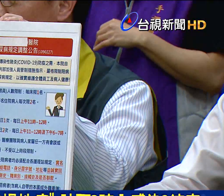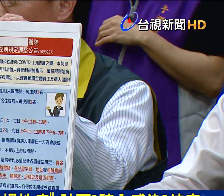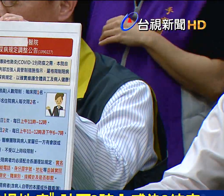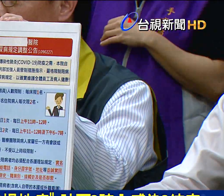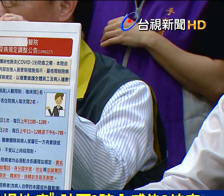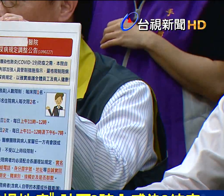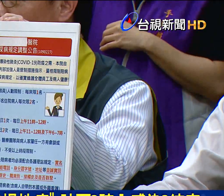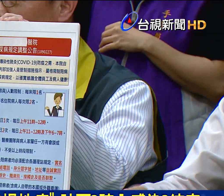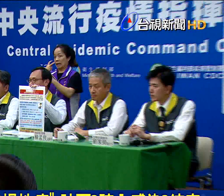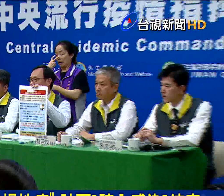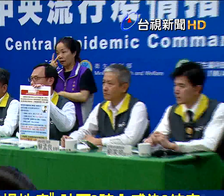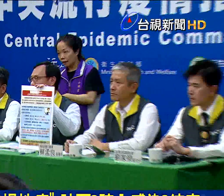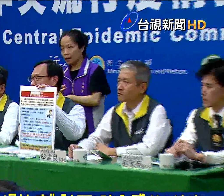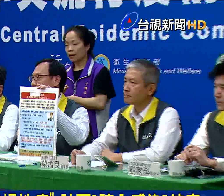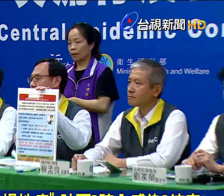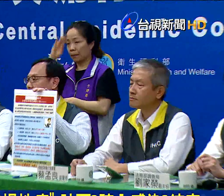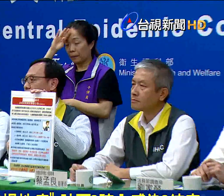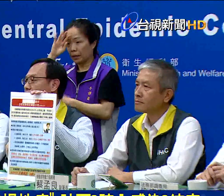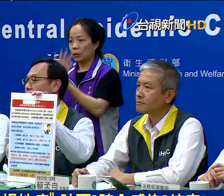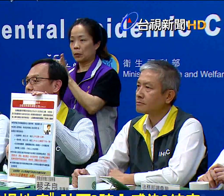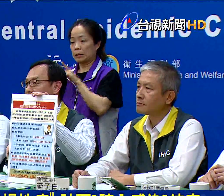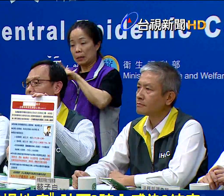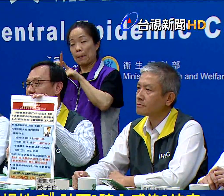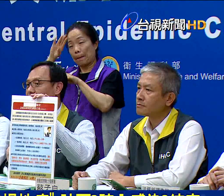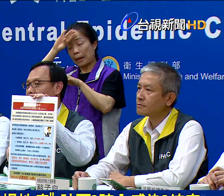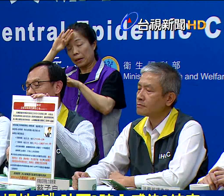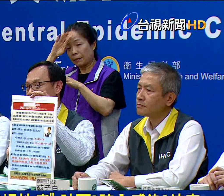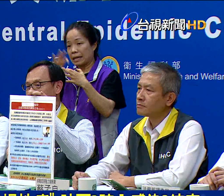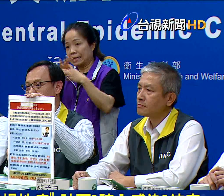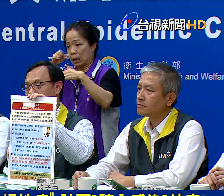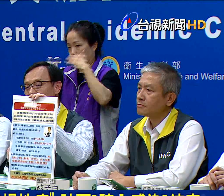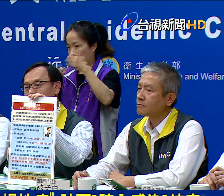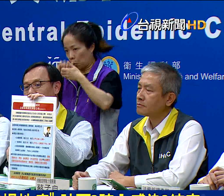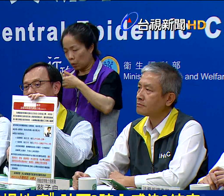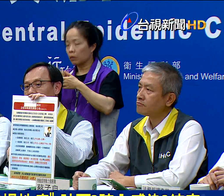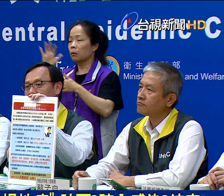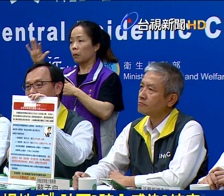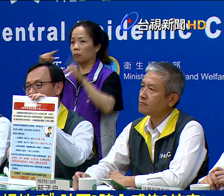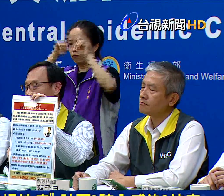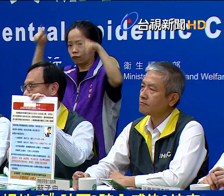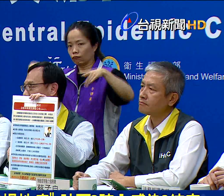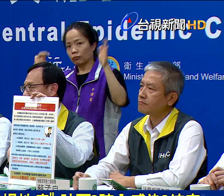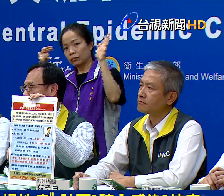源，能否循线追查防堵成为隐忧。记者陈子凡、林奕兴、刘伟成台北报道。